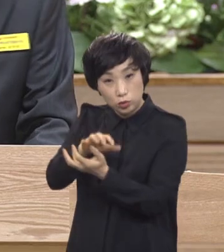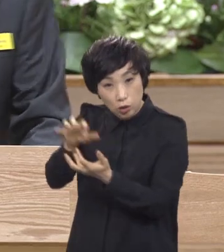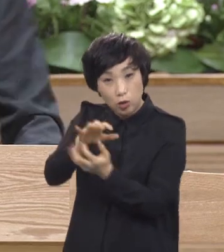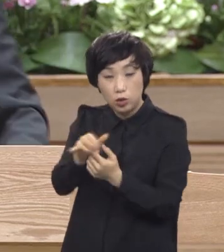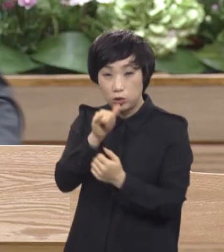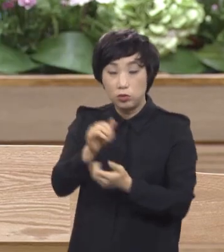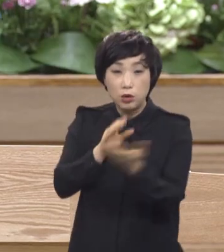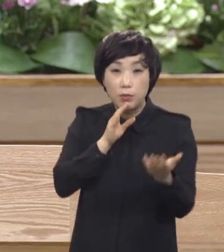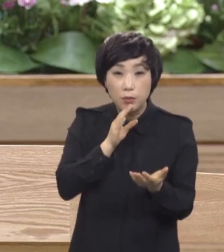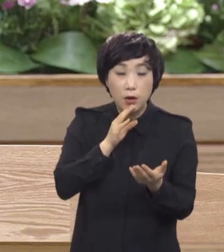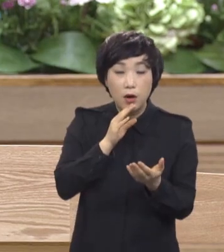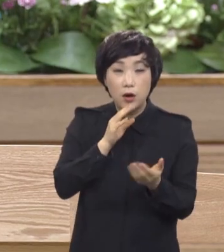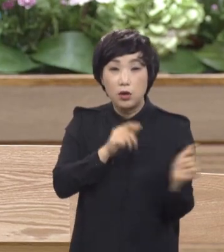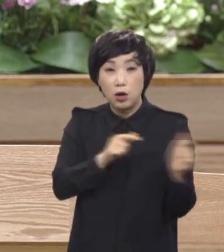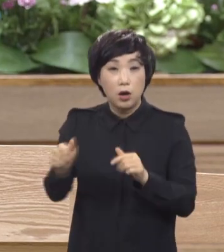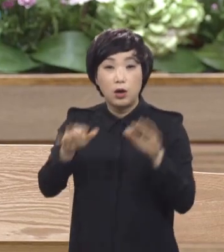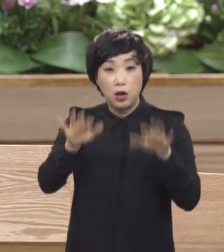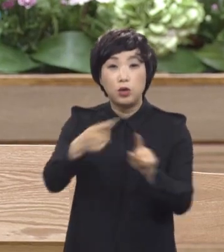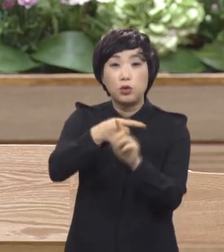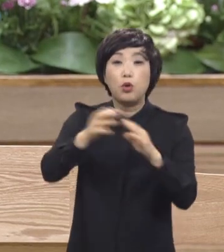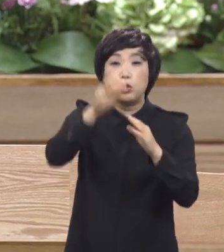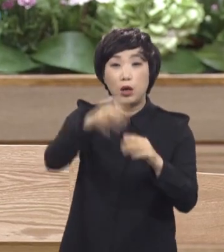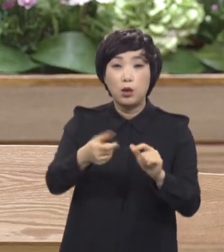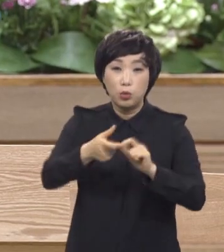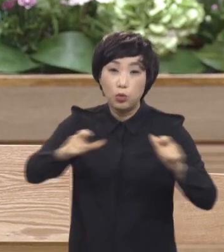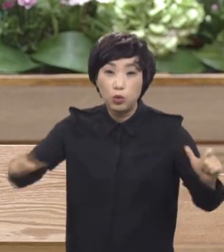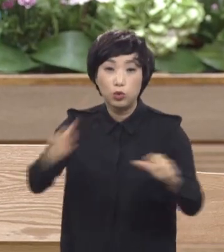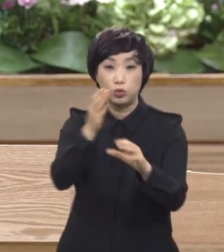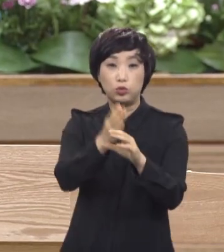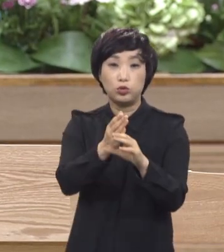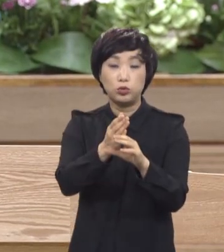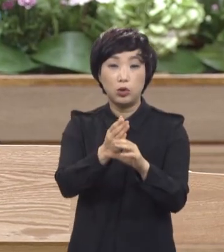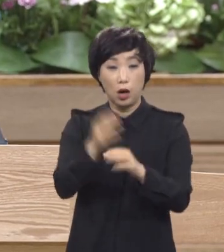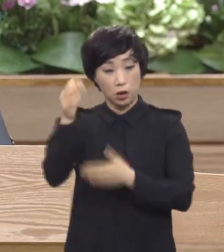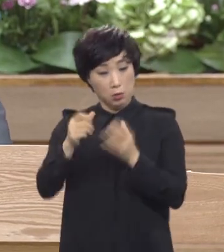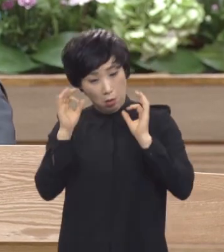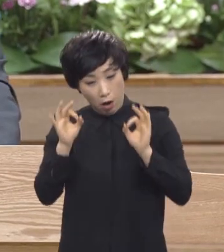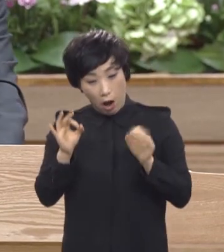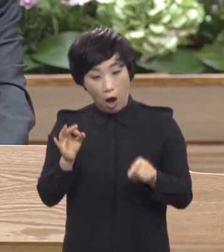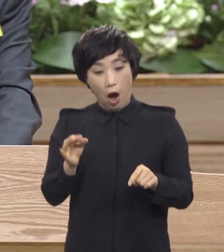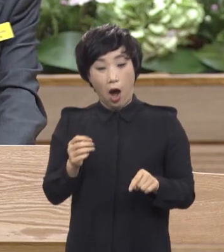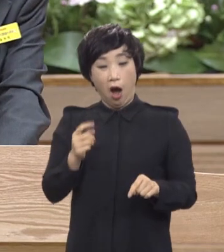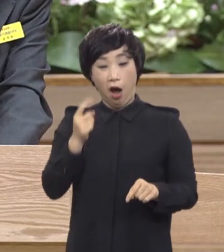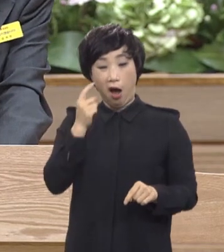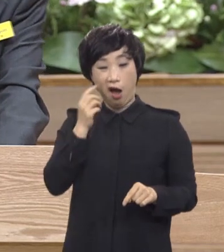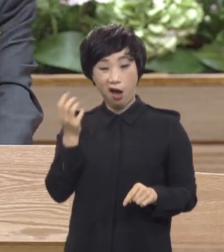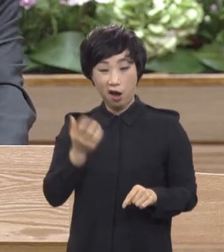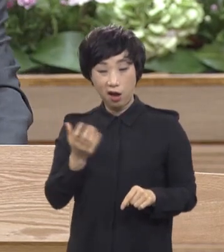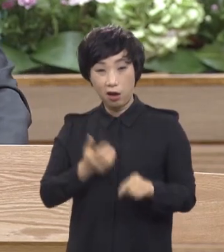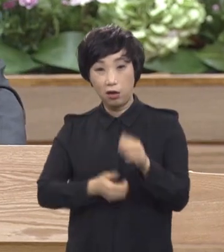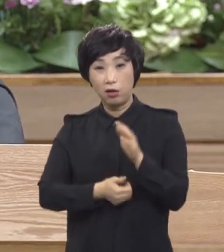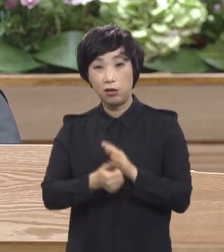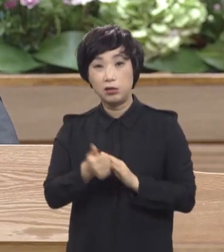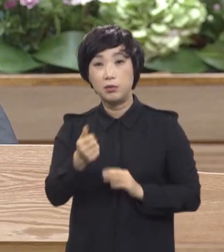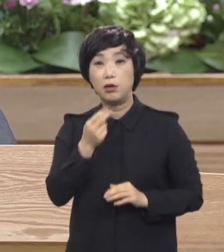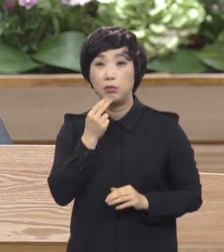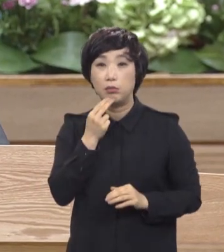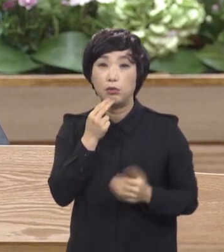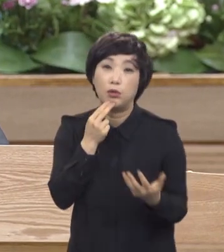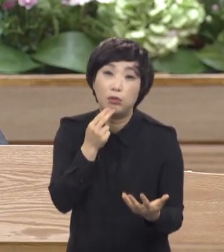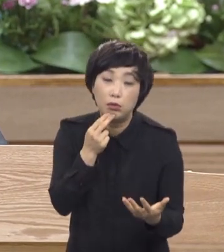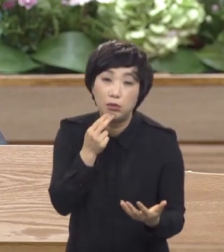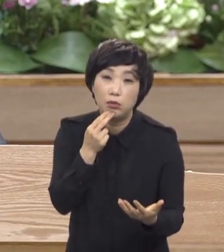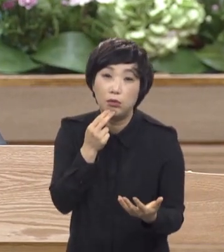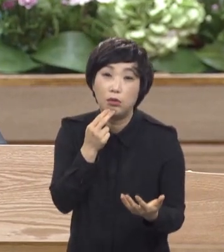다원주의까지 지금 조회안에 범람하는 이때에 하나님이 볼 때 무슨 가치가 있겠느냐 가치가